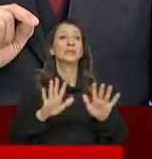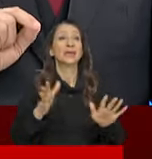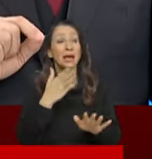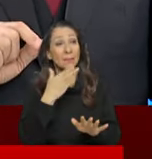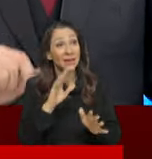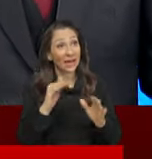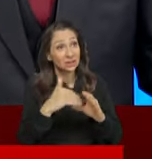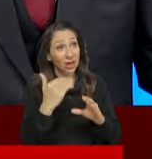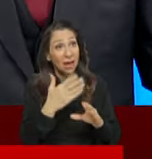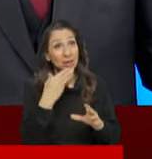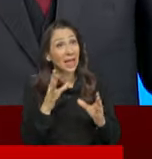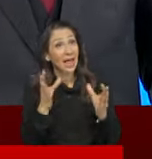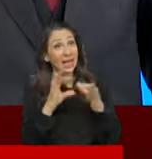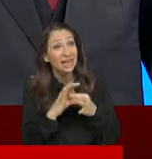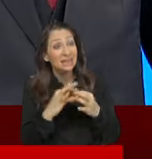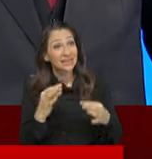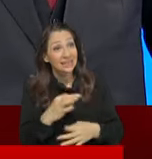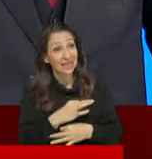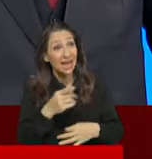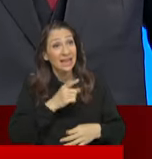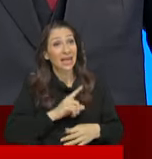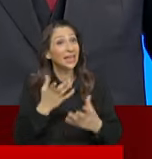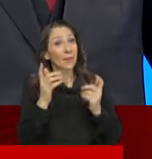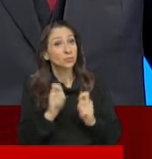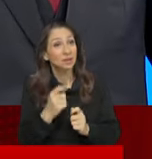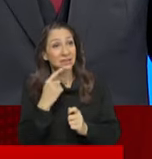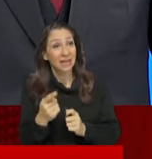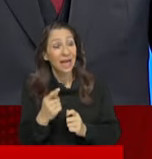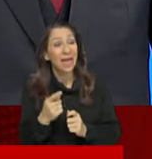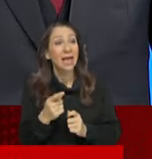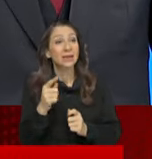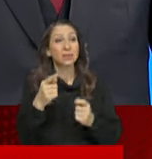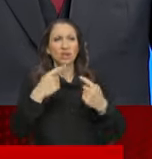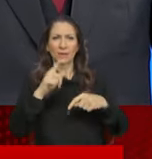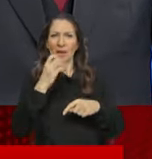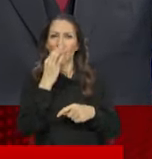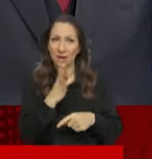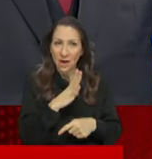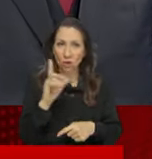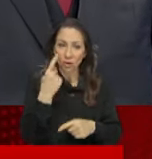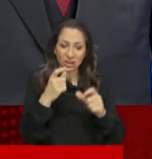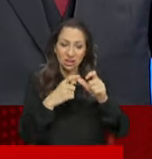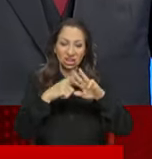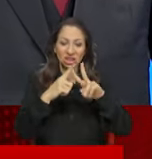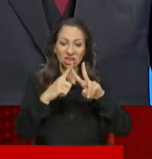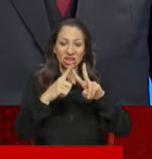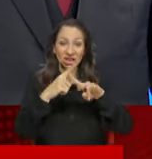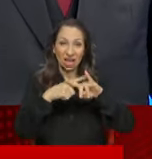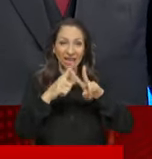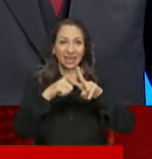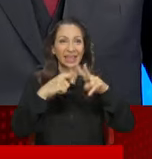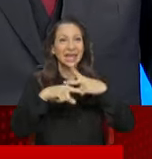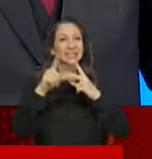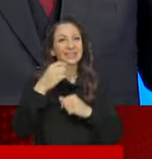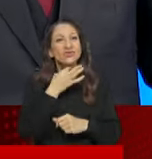emekliler yazıyor acaba emeklilerle ilgili Sayın aday ne yapacak diye Eee şimdi bir çevre Haberimiz var yönetmenimiz den Şehnaz Ersoy'dan Ben bir rica